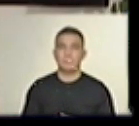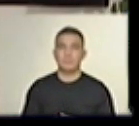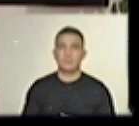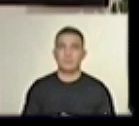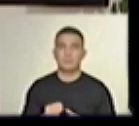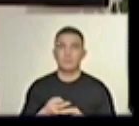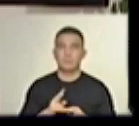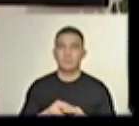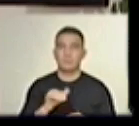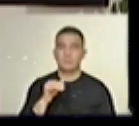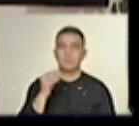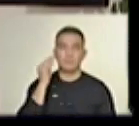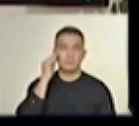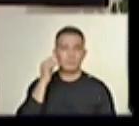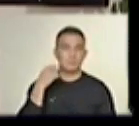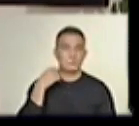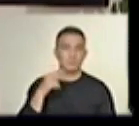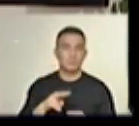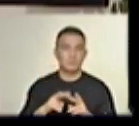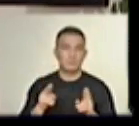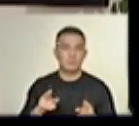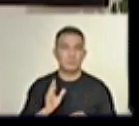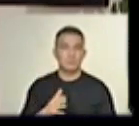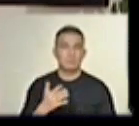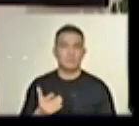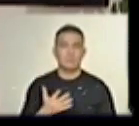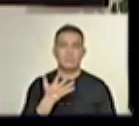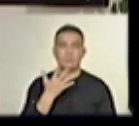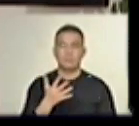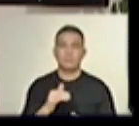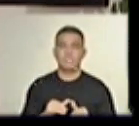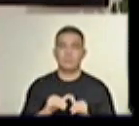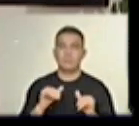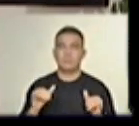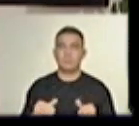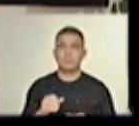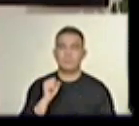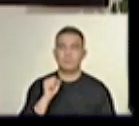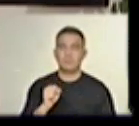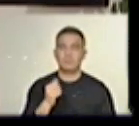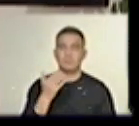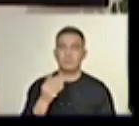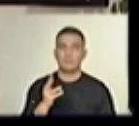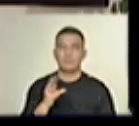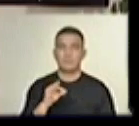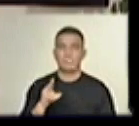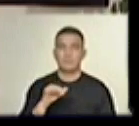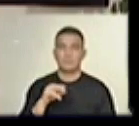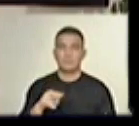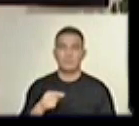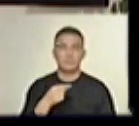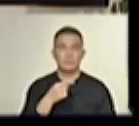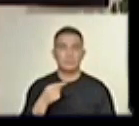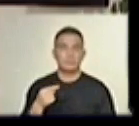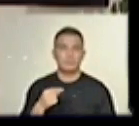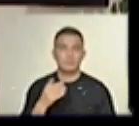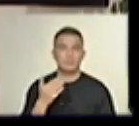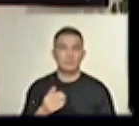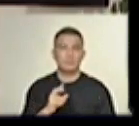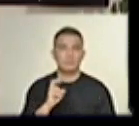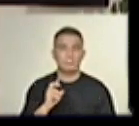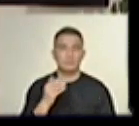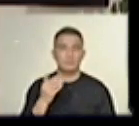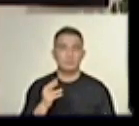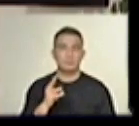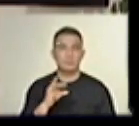bu ifoda teng bo'ladi 5 ko'paytirilgan A ning moduli ayru B ning